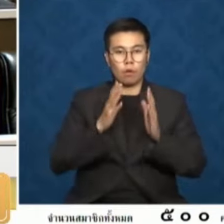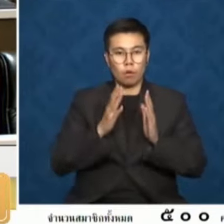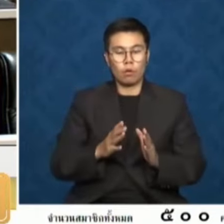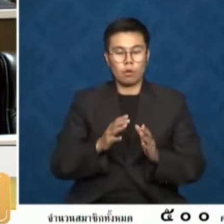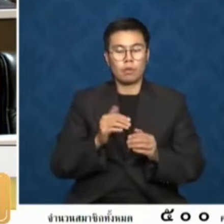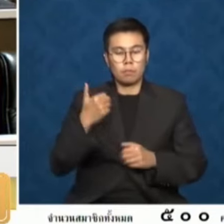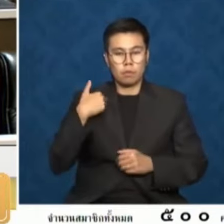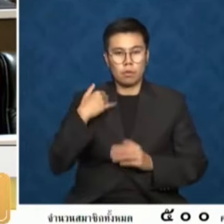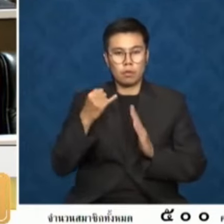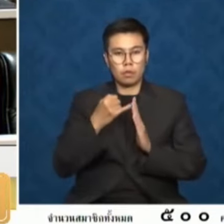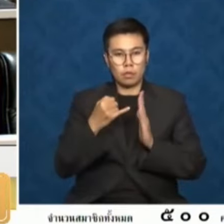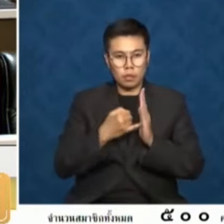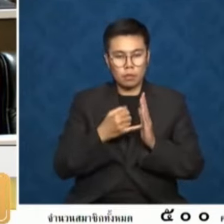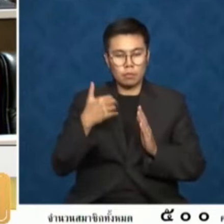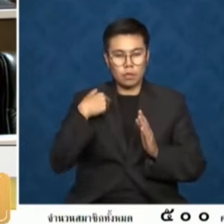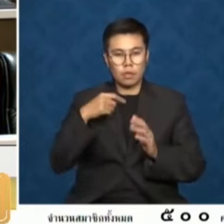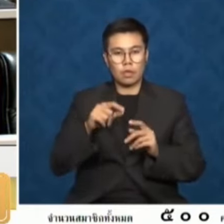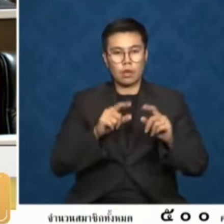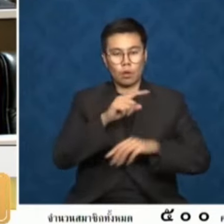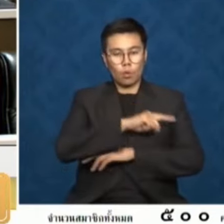องถิ่นลงวันที่